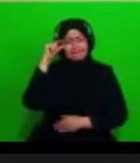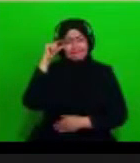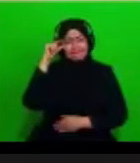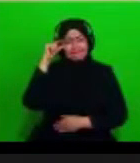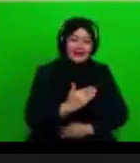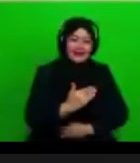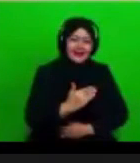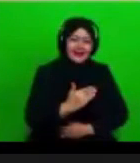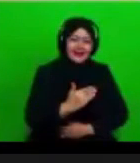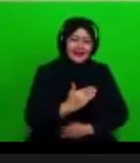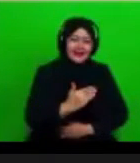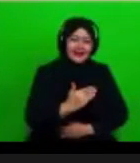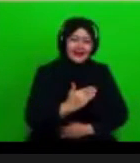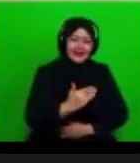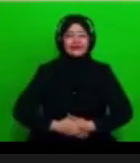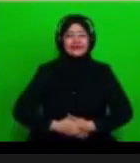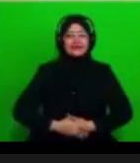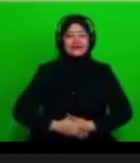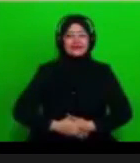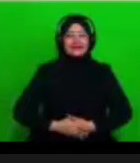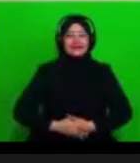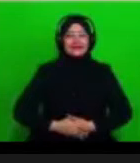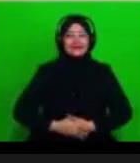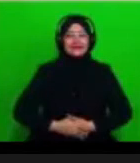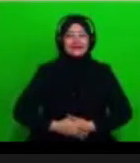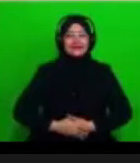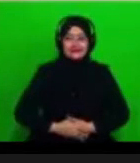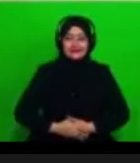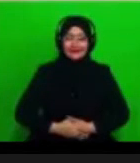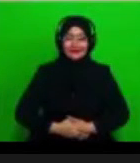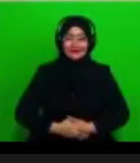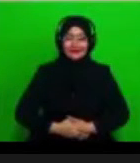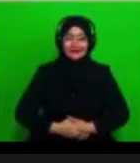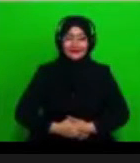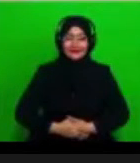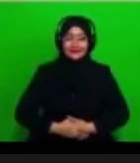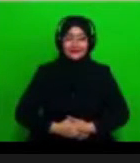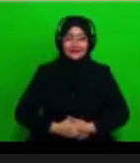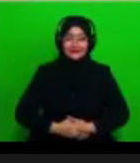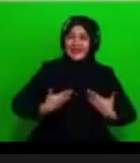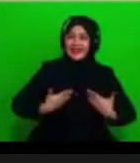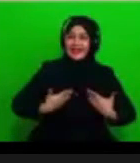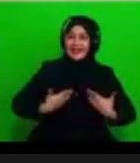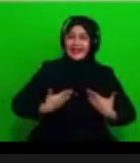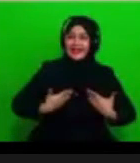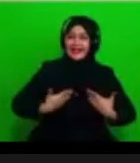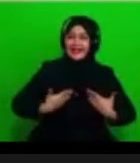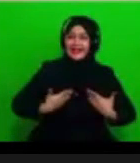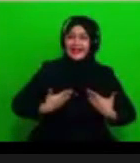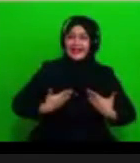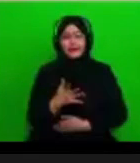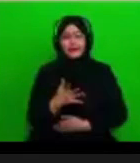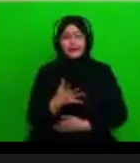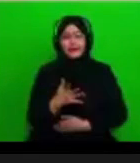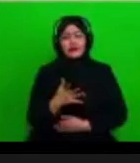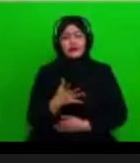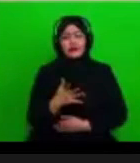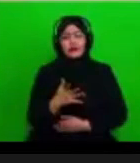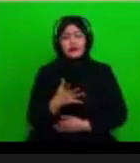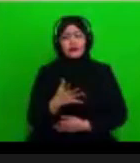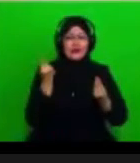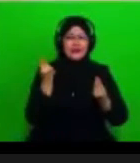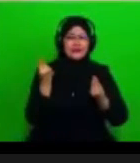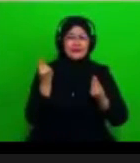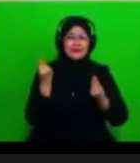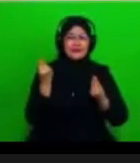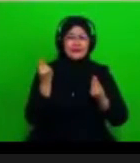Ibu. Saya sangat senang dan tentunya Ibu di sela-sela kesibukan. Menyempatkan